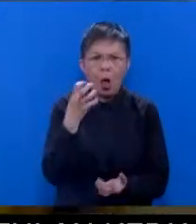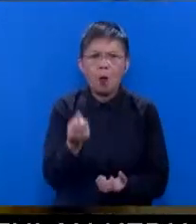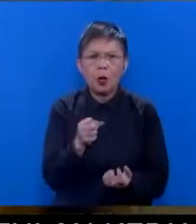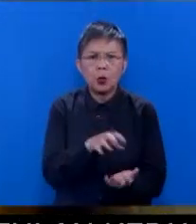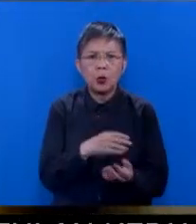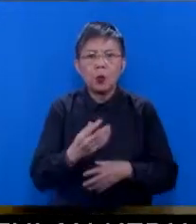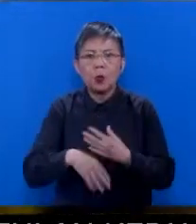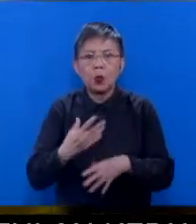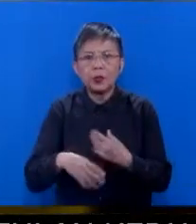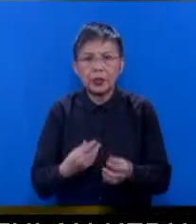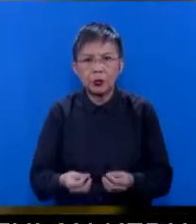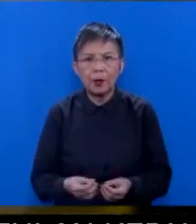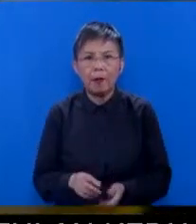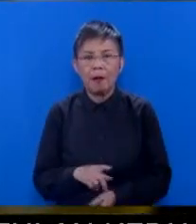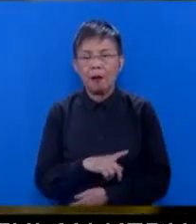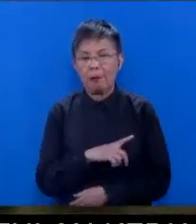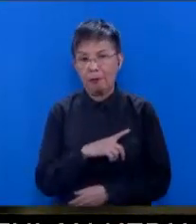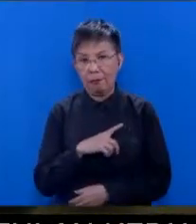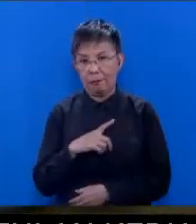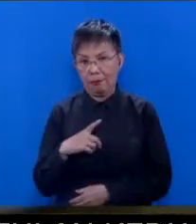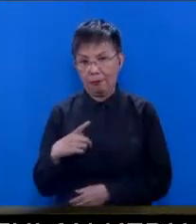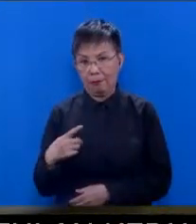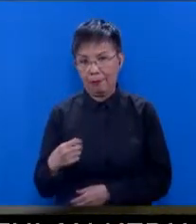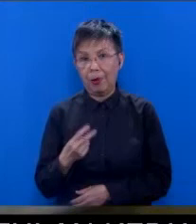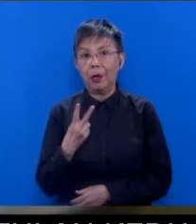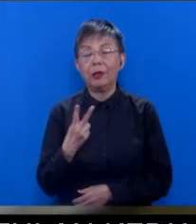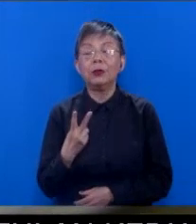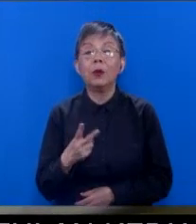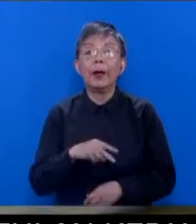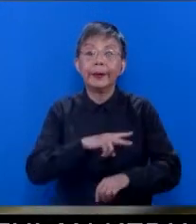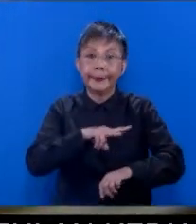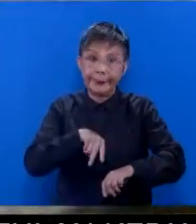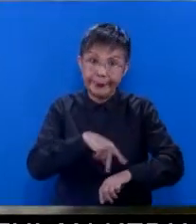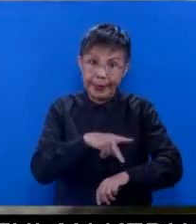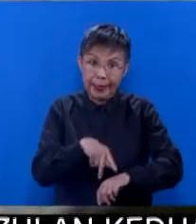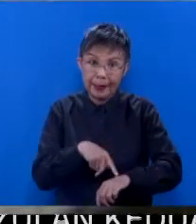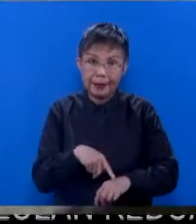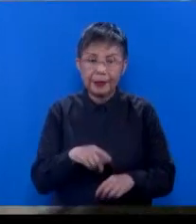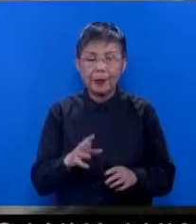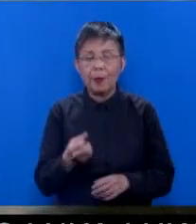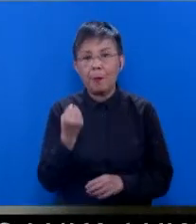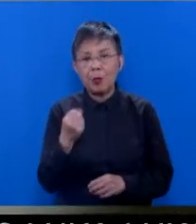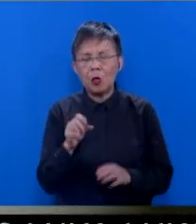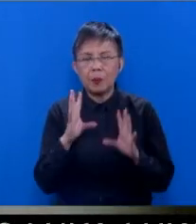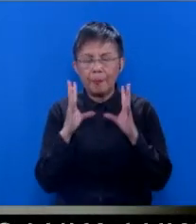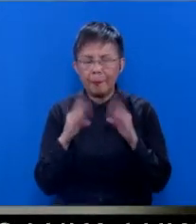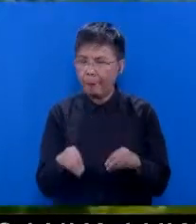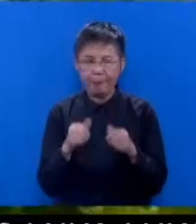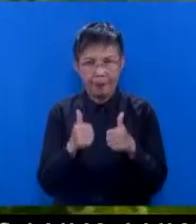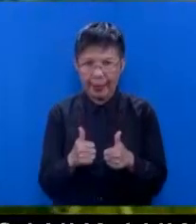proses perebusan ini juga memakan waktu kurang lebih 2 jam sampai baksonya matang sempurna.